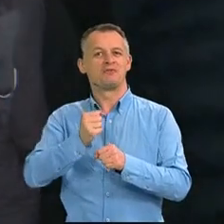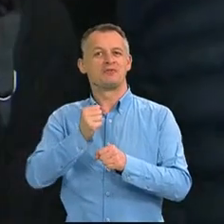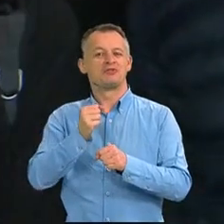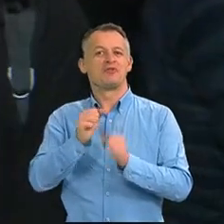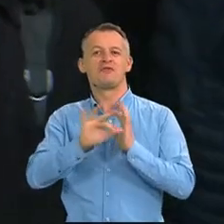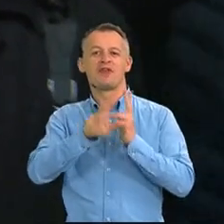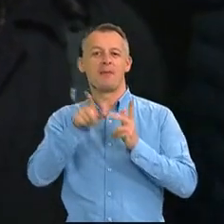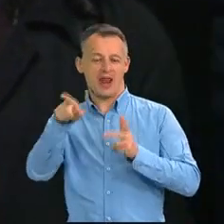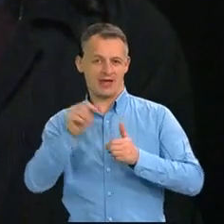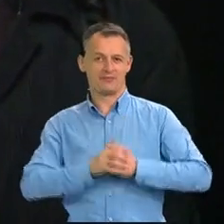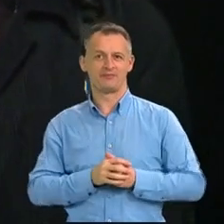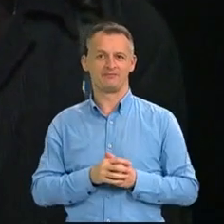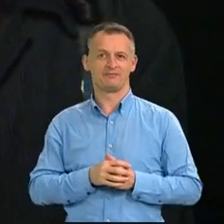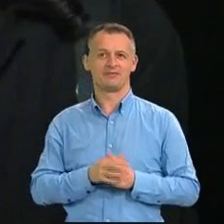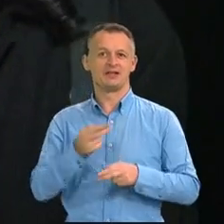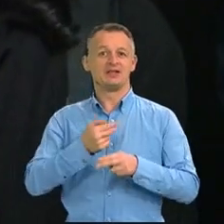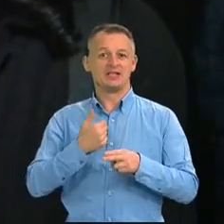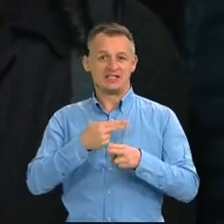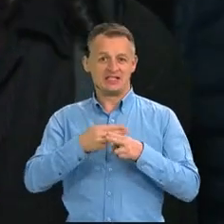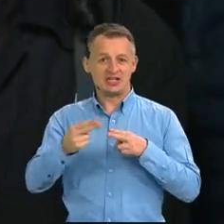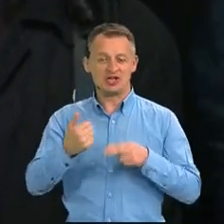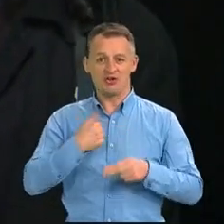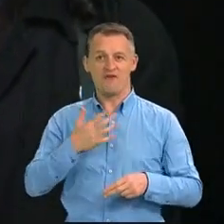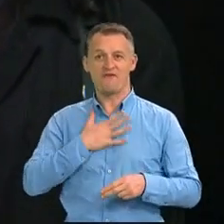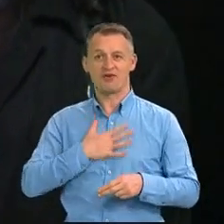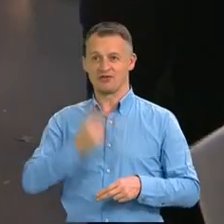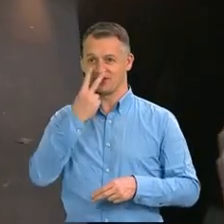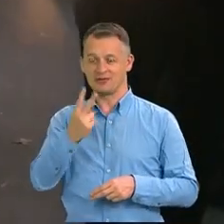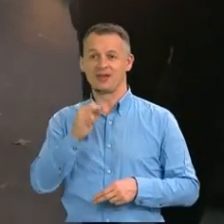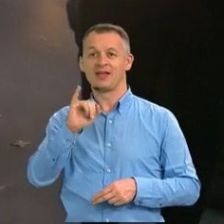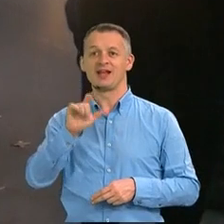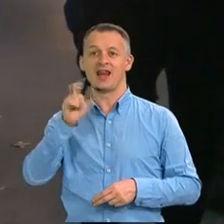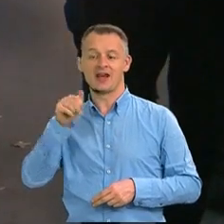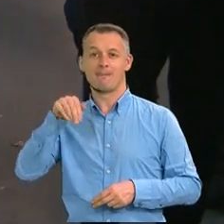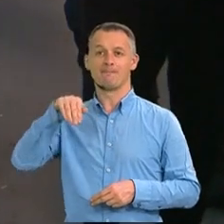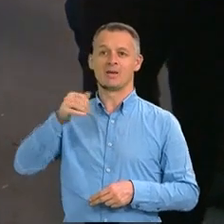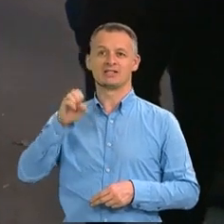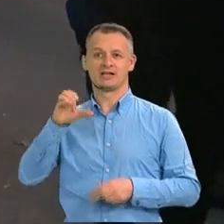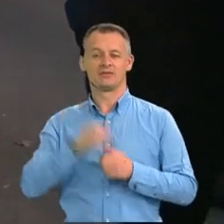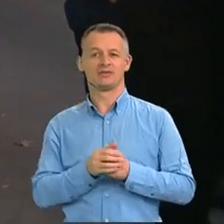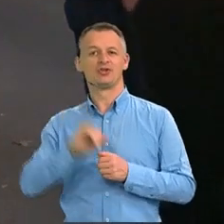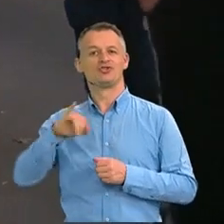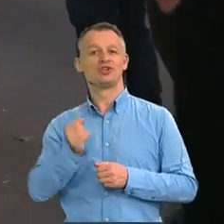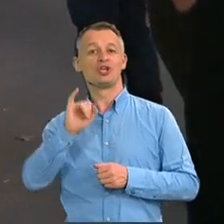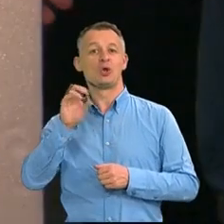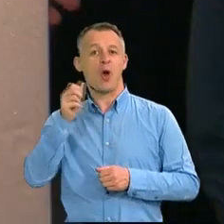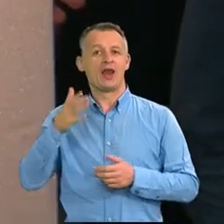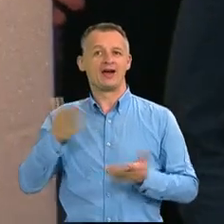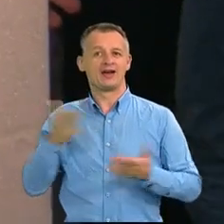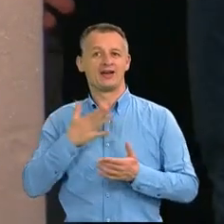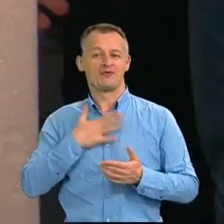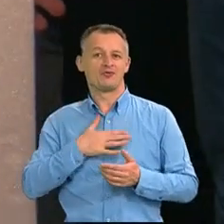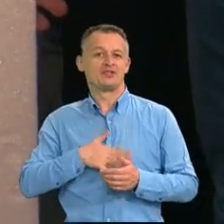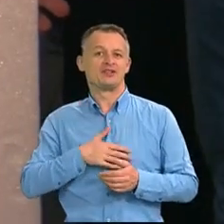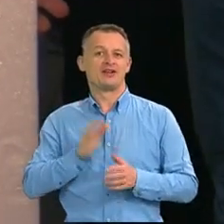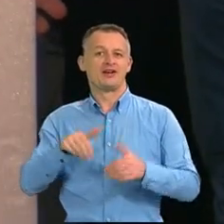bună. Eu vreau sincer să-l văd pe Elon Musk. E un erou de-al meu. Printre ei s-a aflat și Ioana, care a sperat să atragă atenția unui miliardar